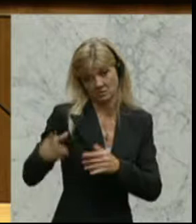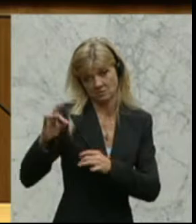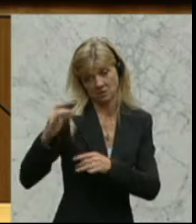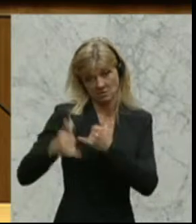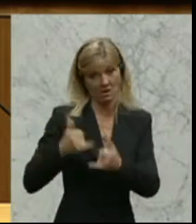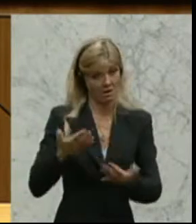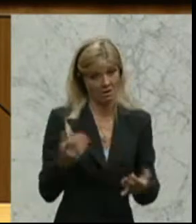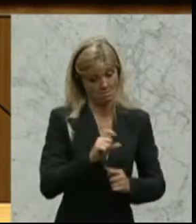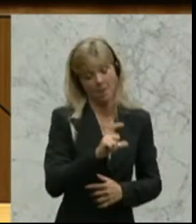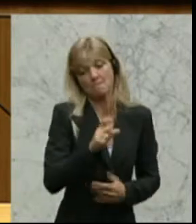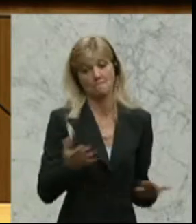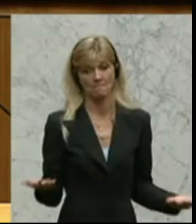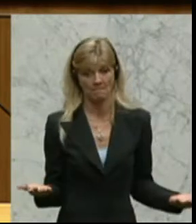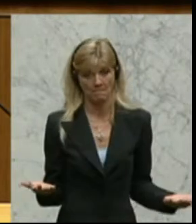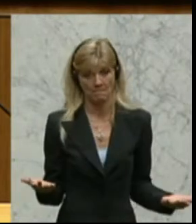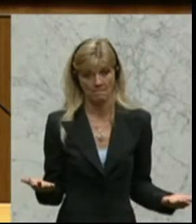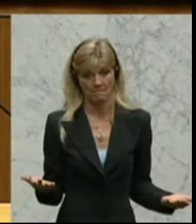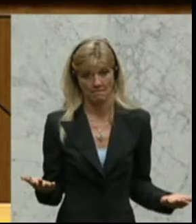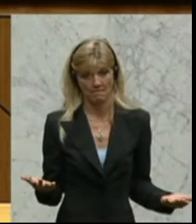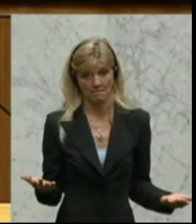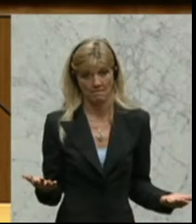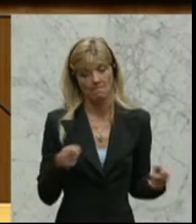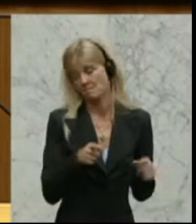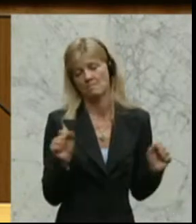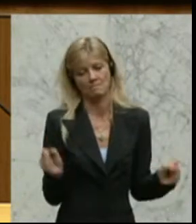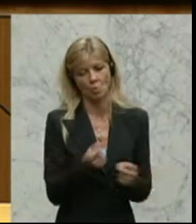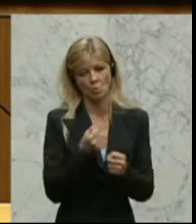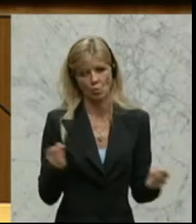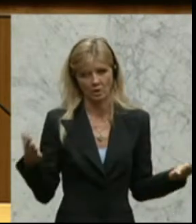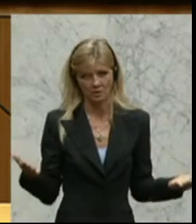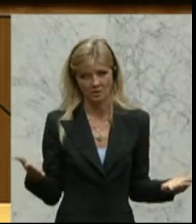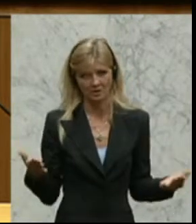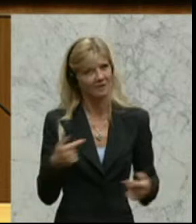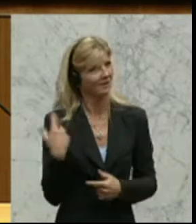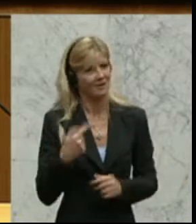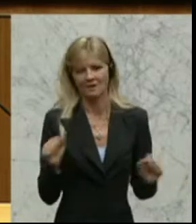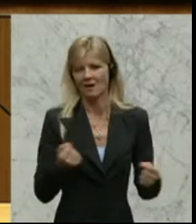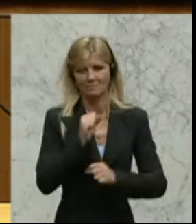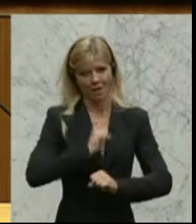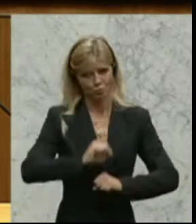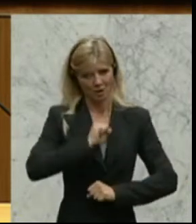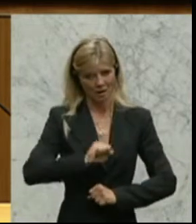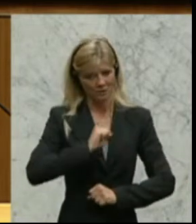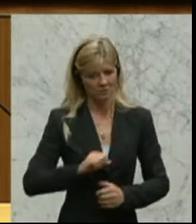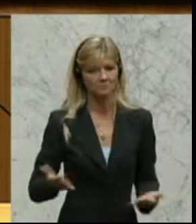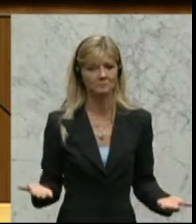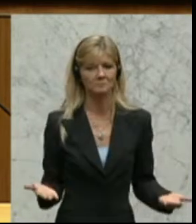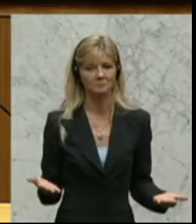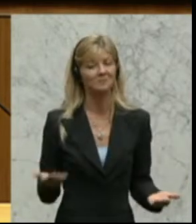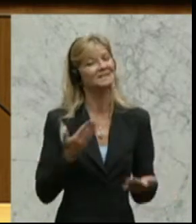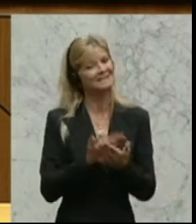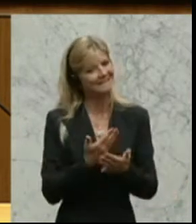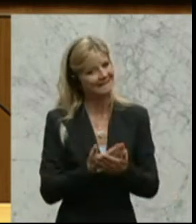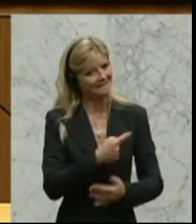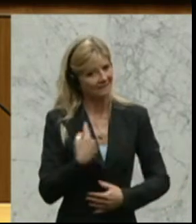ist ein Zustand, den wir so nicht mehr länger ertragen können. Daher sagen wir,